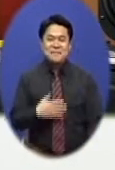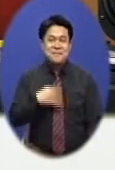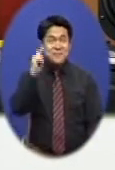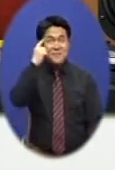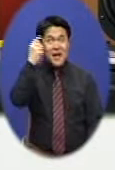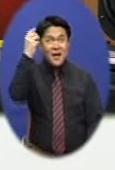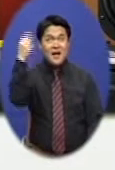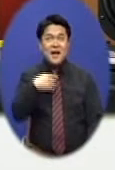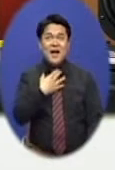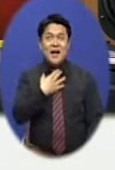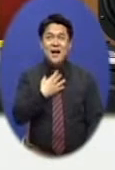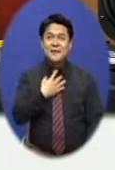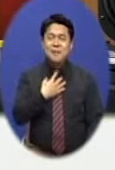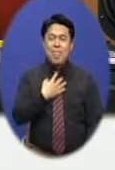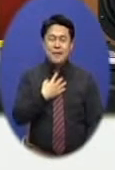군침 도네요.